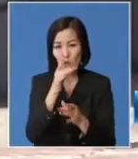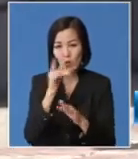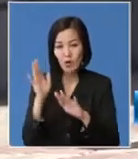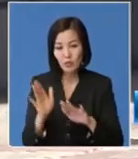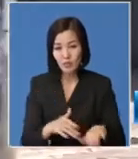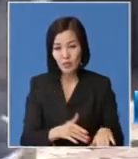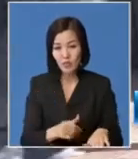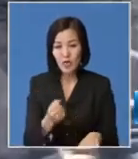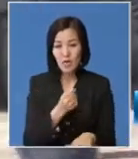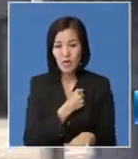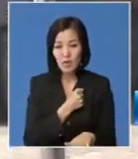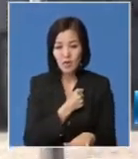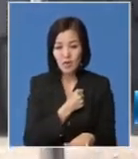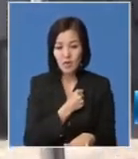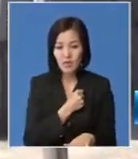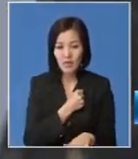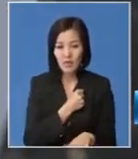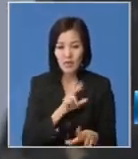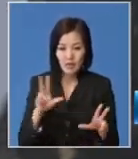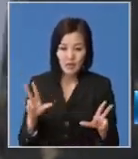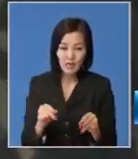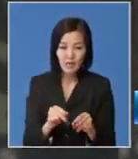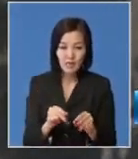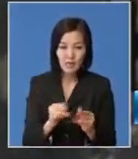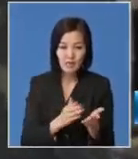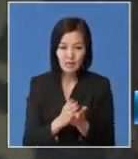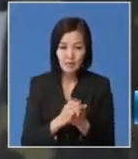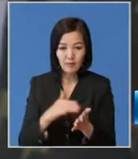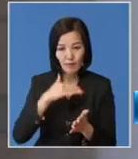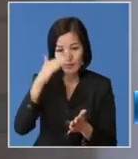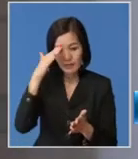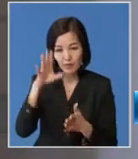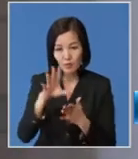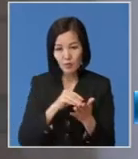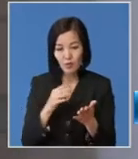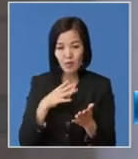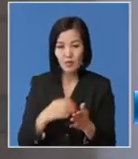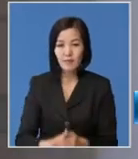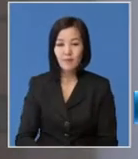Қарулы күштердің құрамында халқына қалтқысыз қызмет етуім әкемнің арқасы дейді ол. Әр